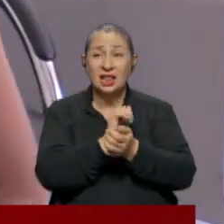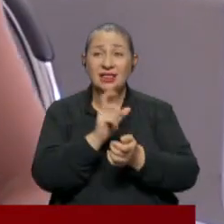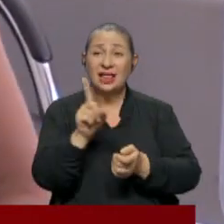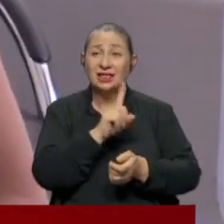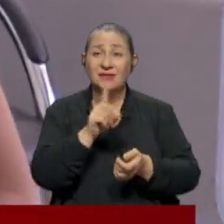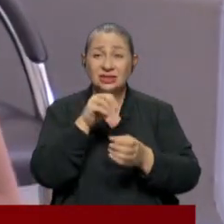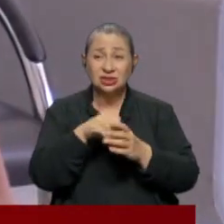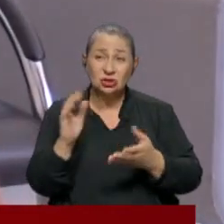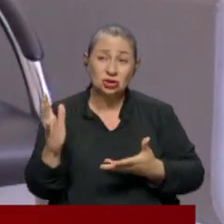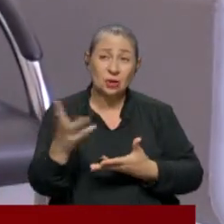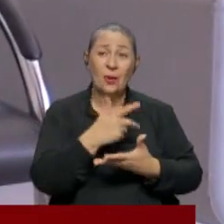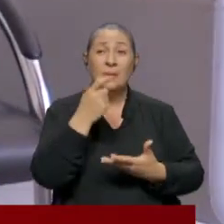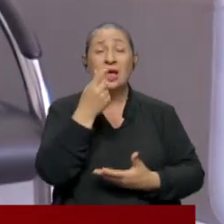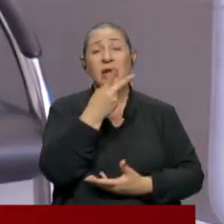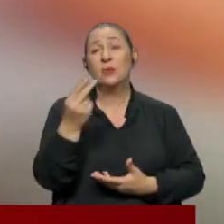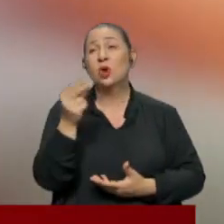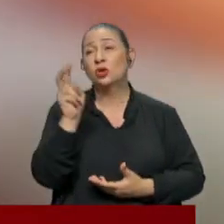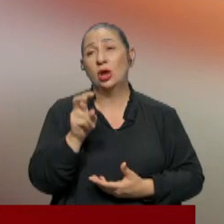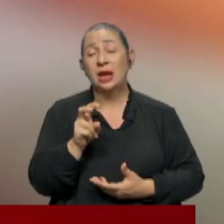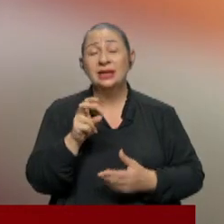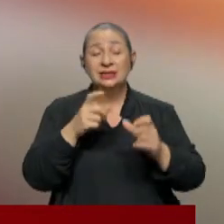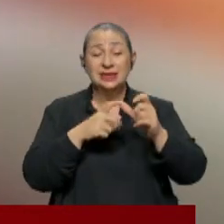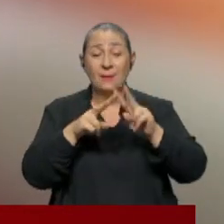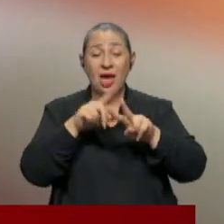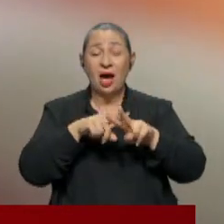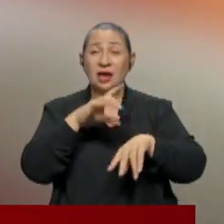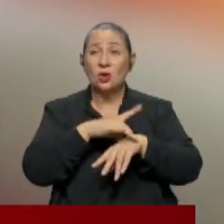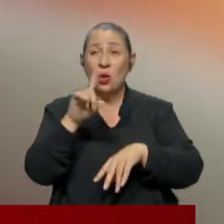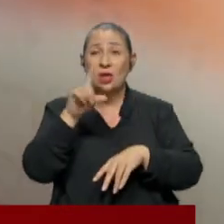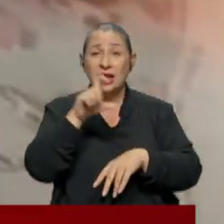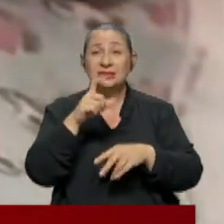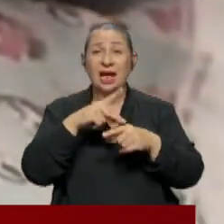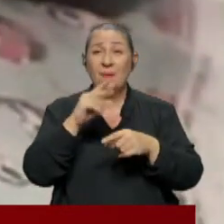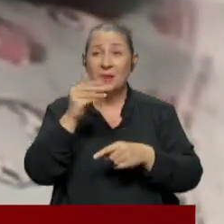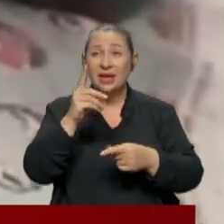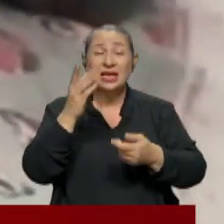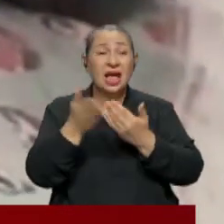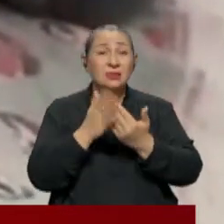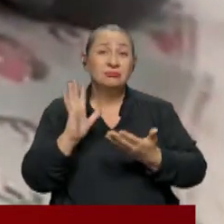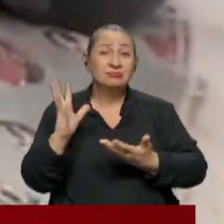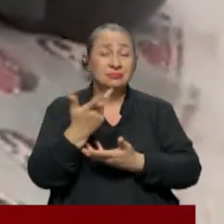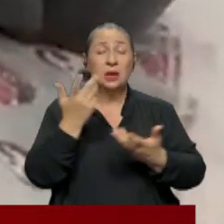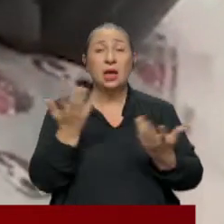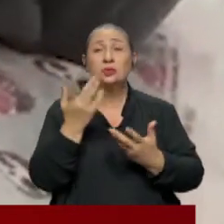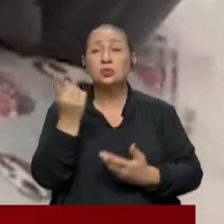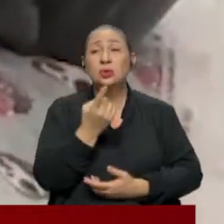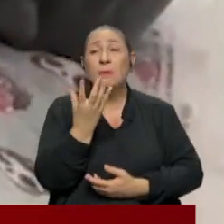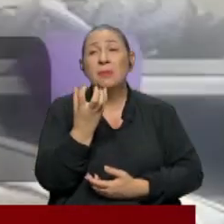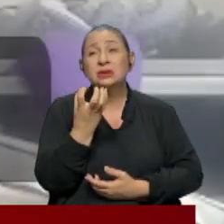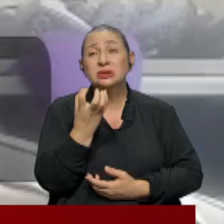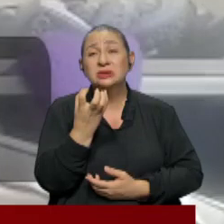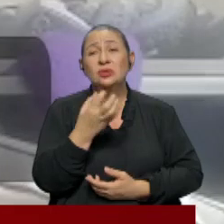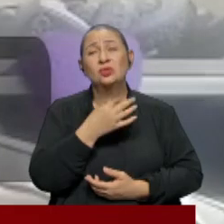için toplaması gereken para yaklaşık 2 milyon dolar. SMA hastası 10 aylık Zehra bebek için düzenlenen yardım kampanyası henüz %5'e